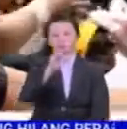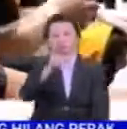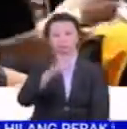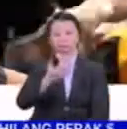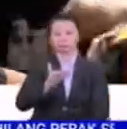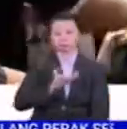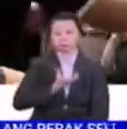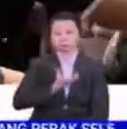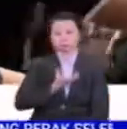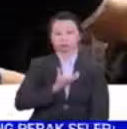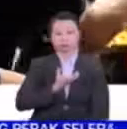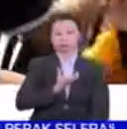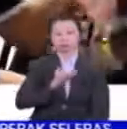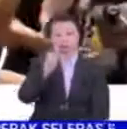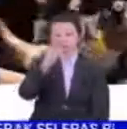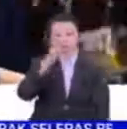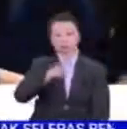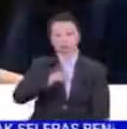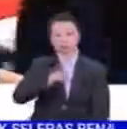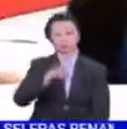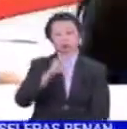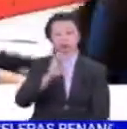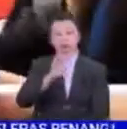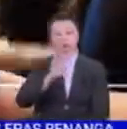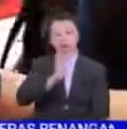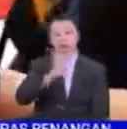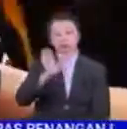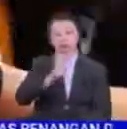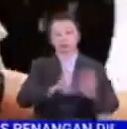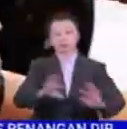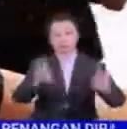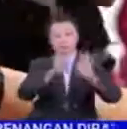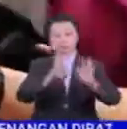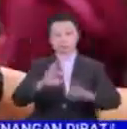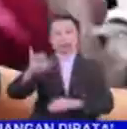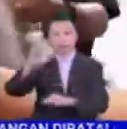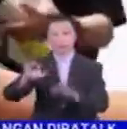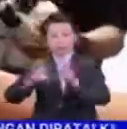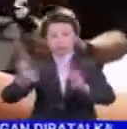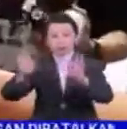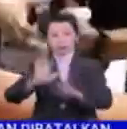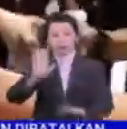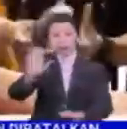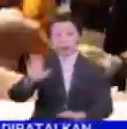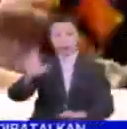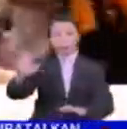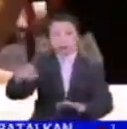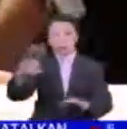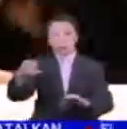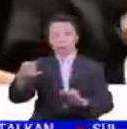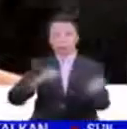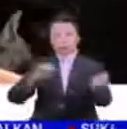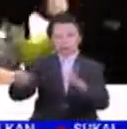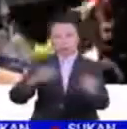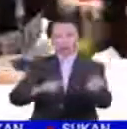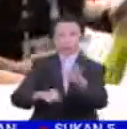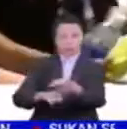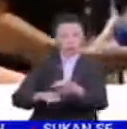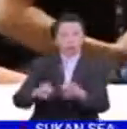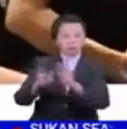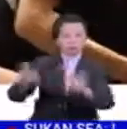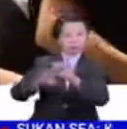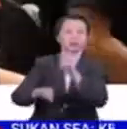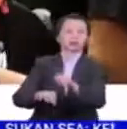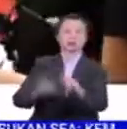i r for not the the most is performance Yes